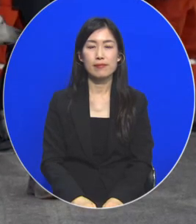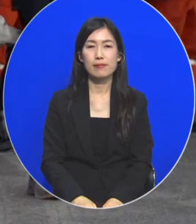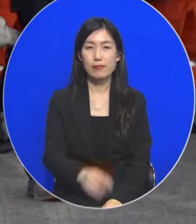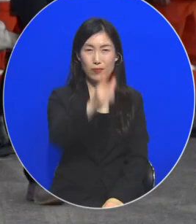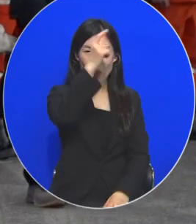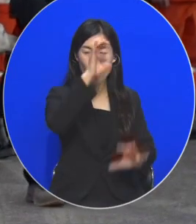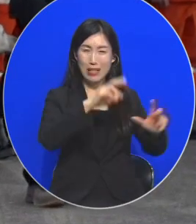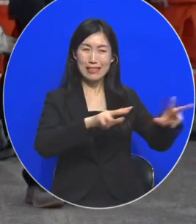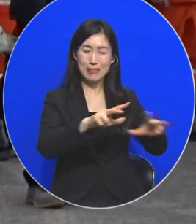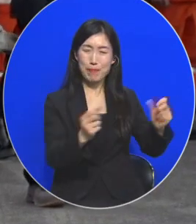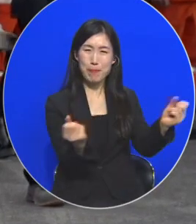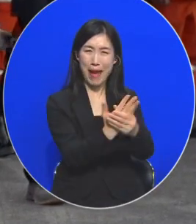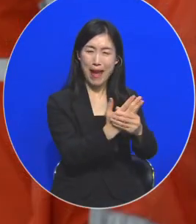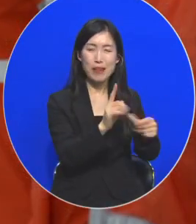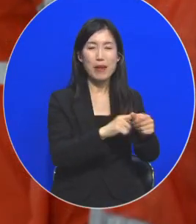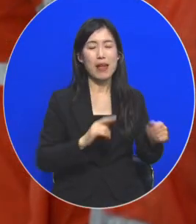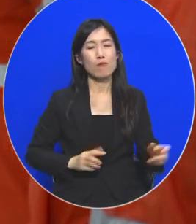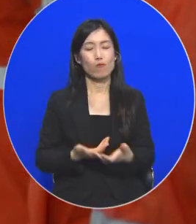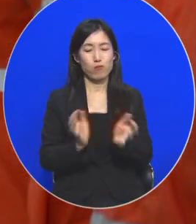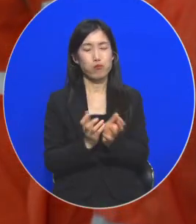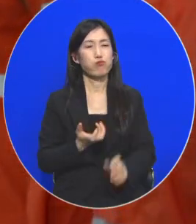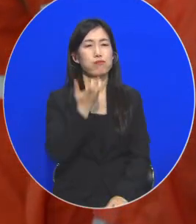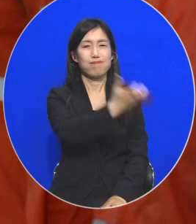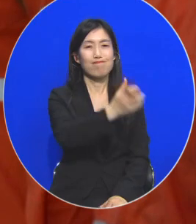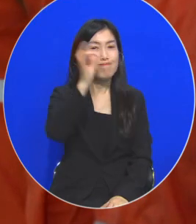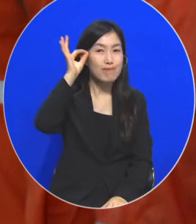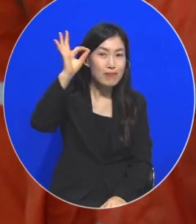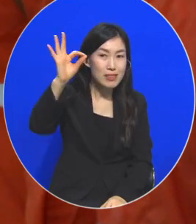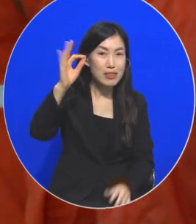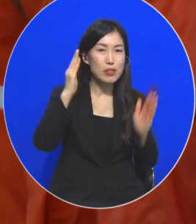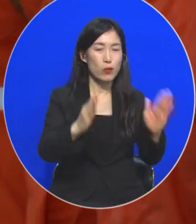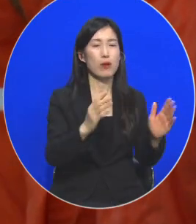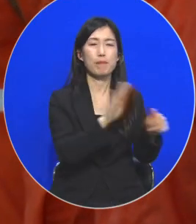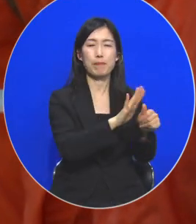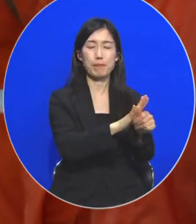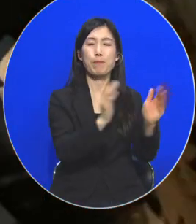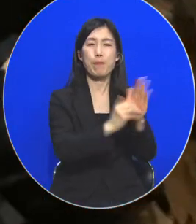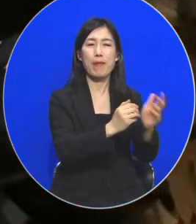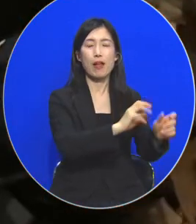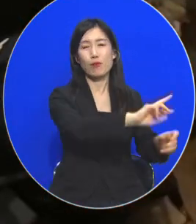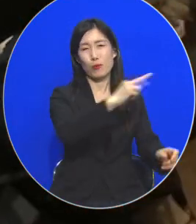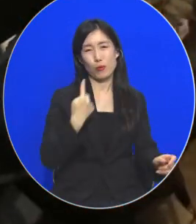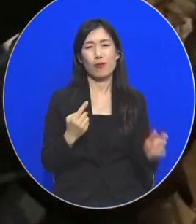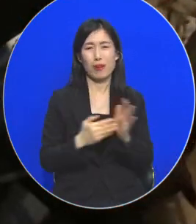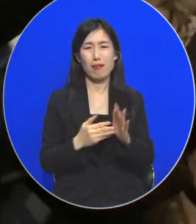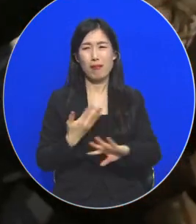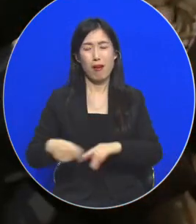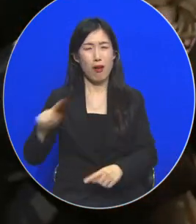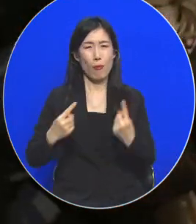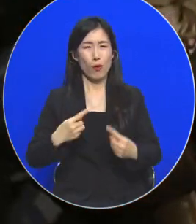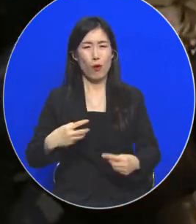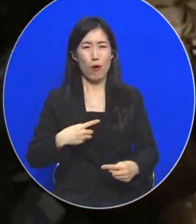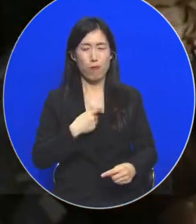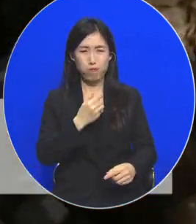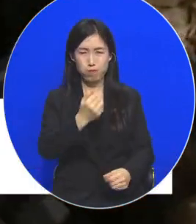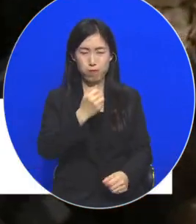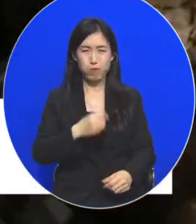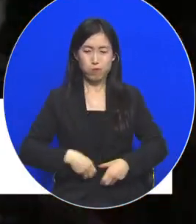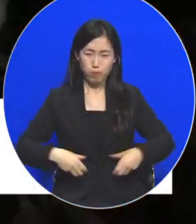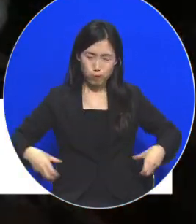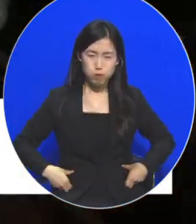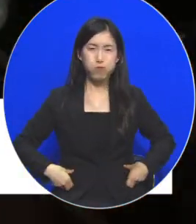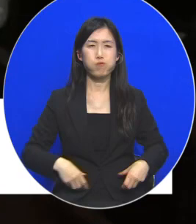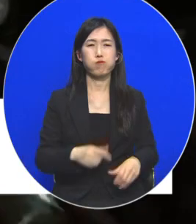튀르키예 지진 피해 지역에서 열흘간의 활동을 마친 대한민국 긴급구호대 일진. 누구보다 용감하게 위험 지역을 누비며 소중한